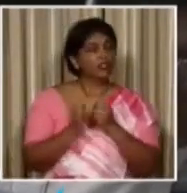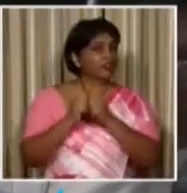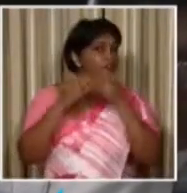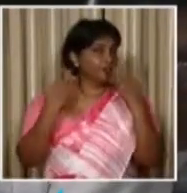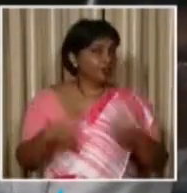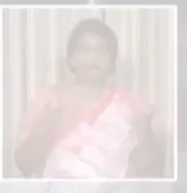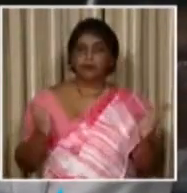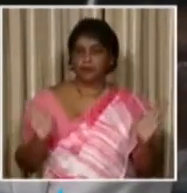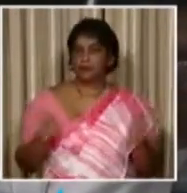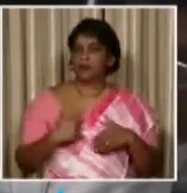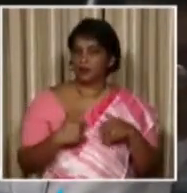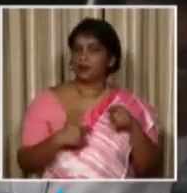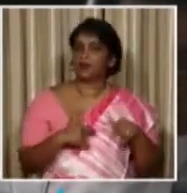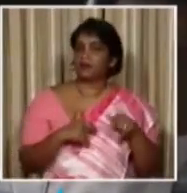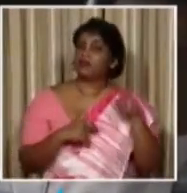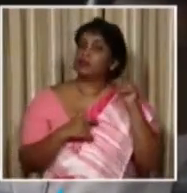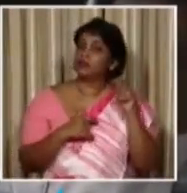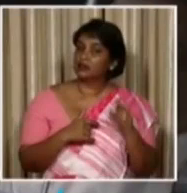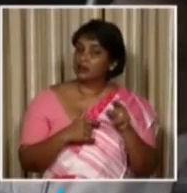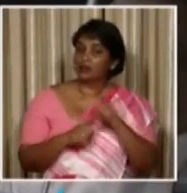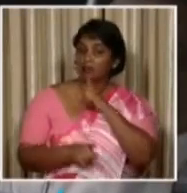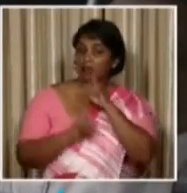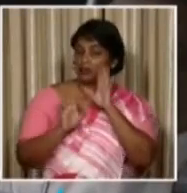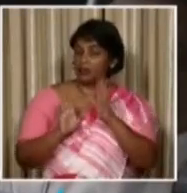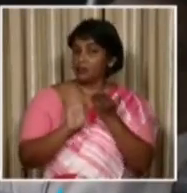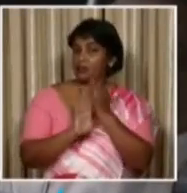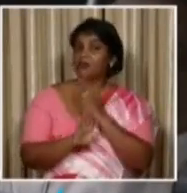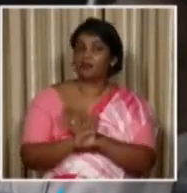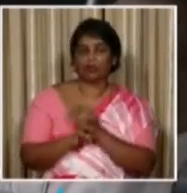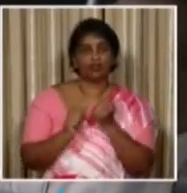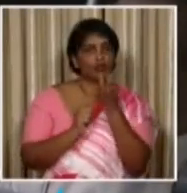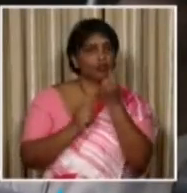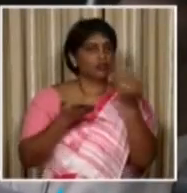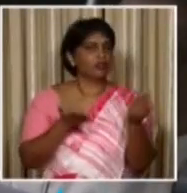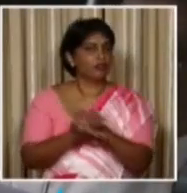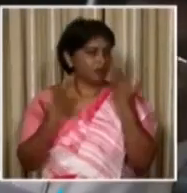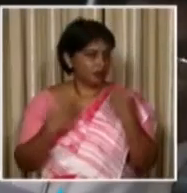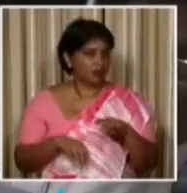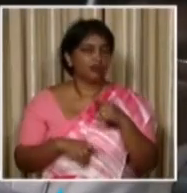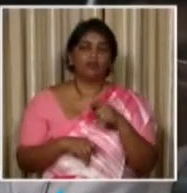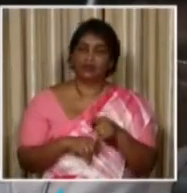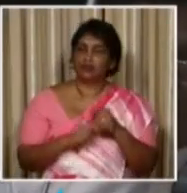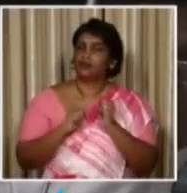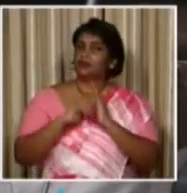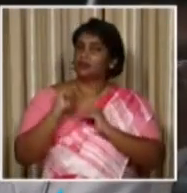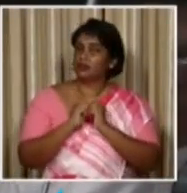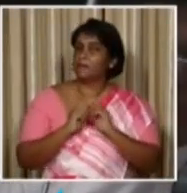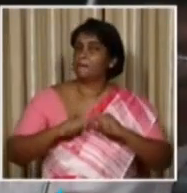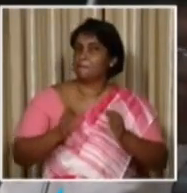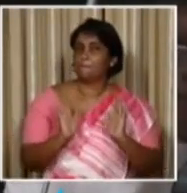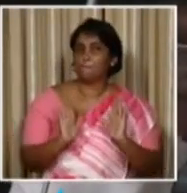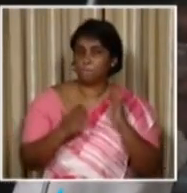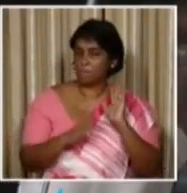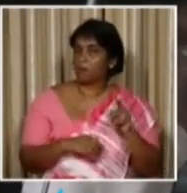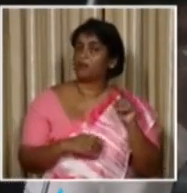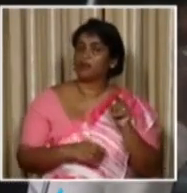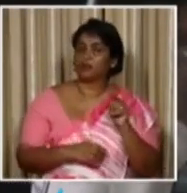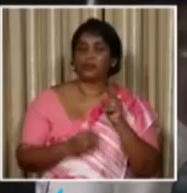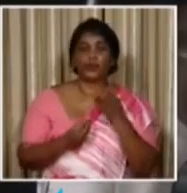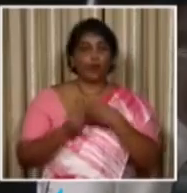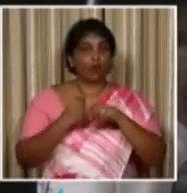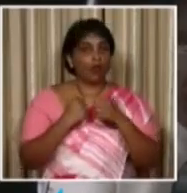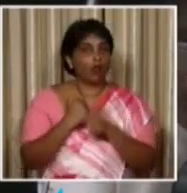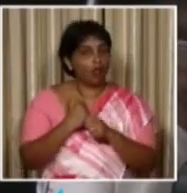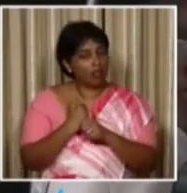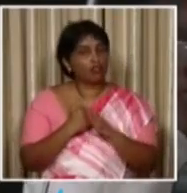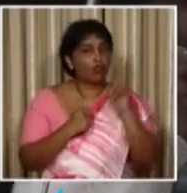වෙලා නැතුව ඇති හැබැයි තමුන්නාසෙලා කතා කරන්නේ ඉස්සෙල්ලා අපි මේකට මුදල් ප්‍රතිපාදන වෙන් කළා දීලා මේ වැඩපිළිල ක්‍රියාත්මක කළා දින මොකද පෝර හදන්නත්